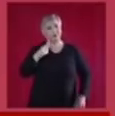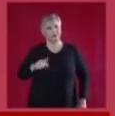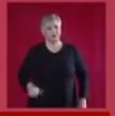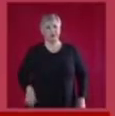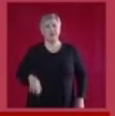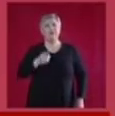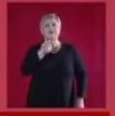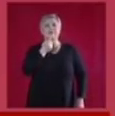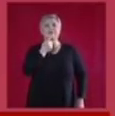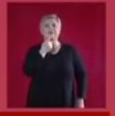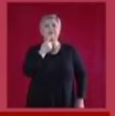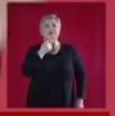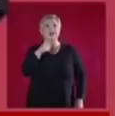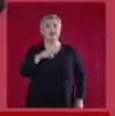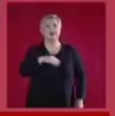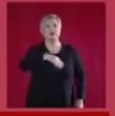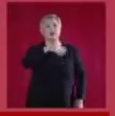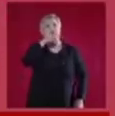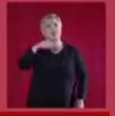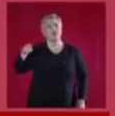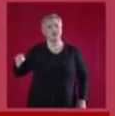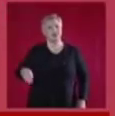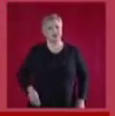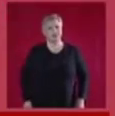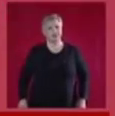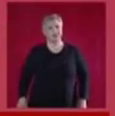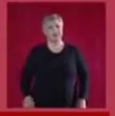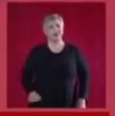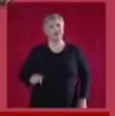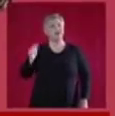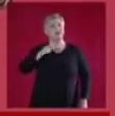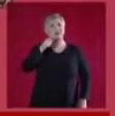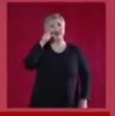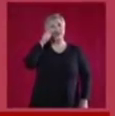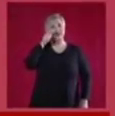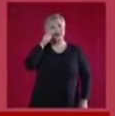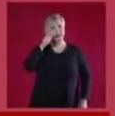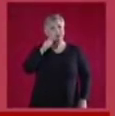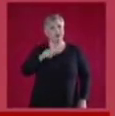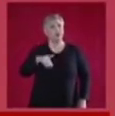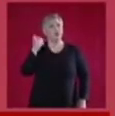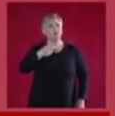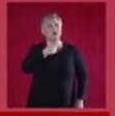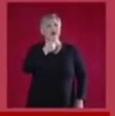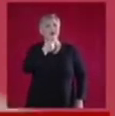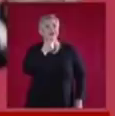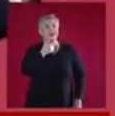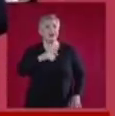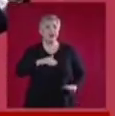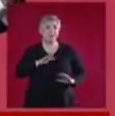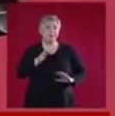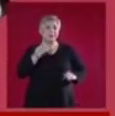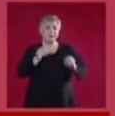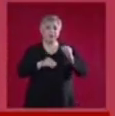φινλανδία και στη δανία και βεβαίως αν οι ευρωπαϊκές κάλπες στηθούν και στο ηνωμένο βασίλειο θετικές